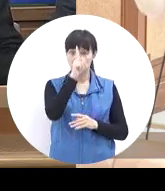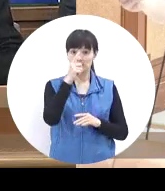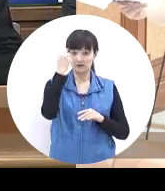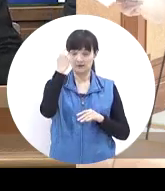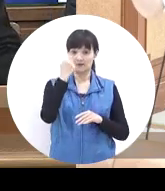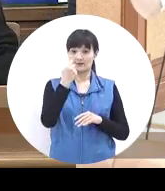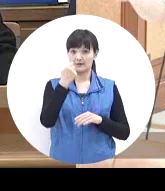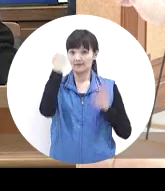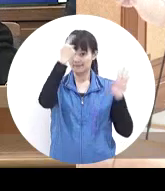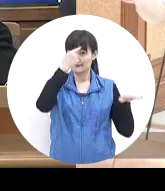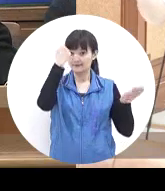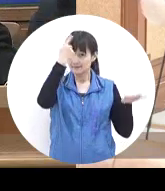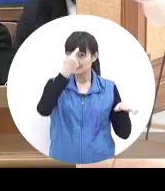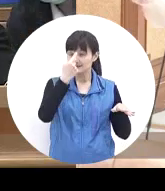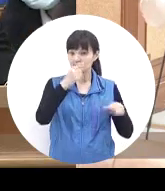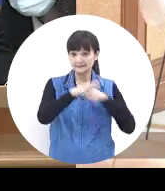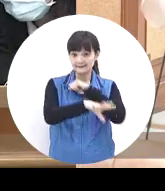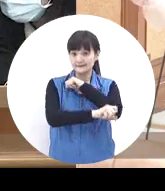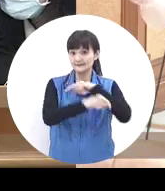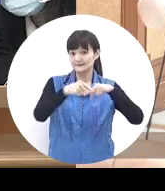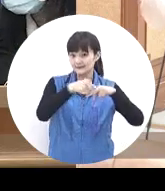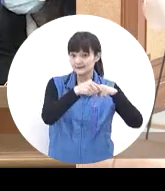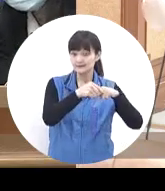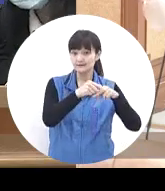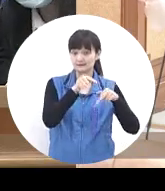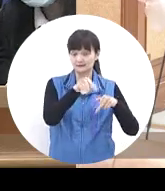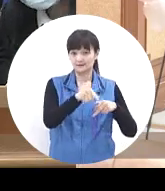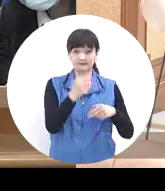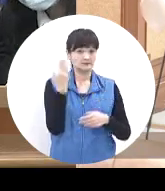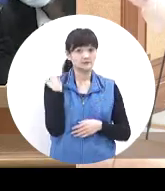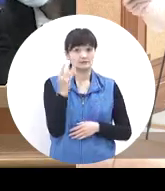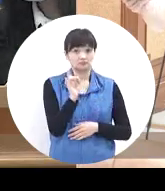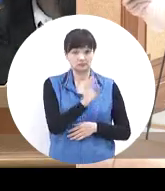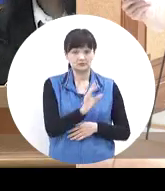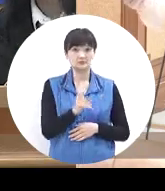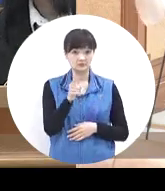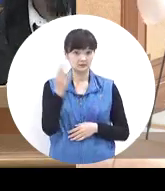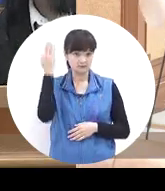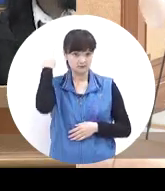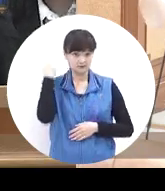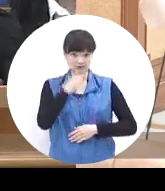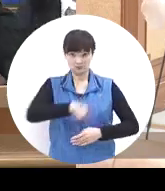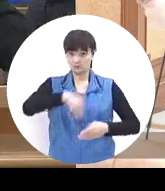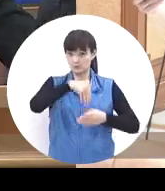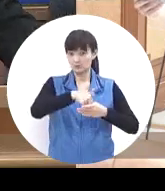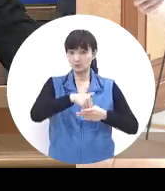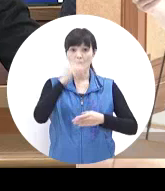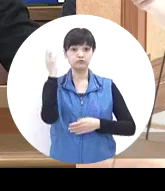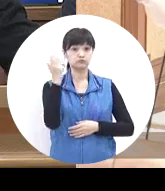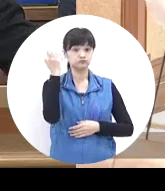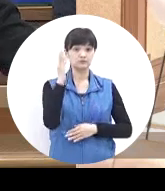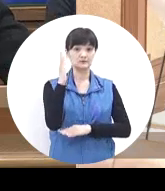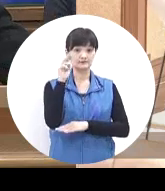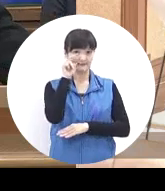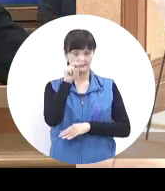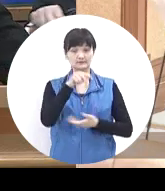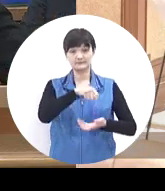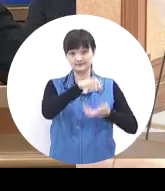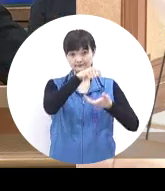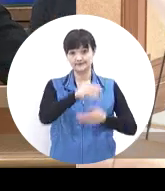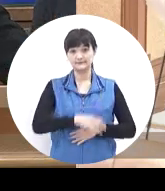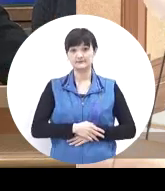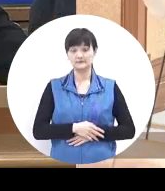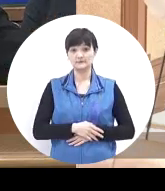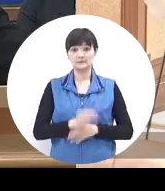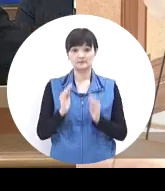而天使基金却是侯市长您在竞选的时候提出来的选举政见。桃园市政府已经